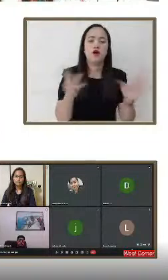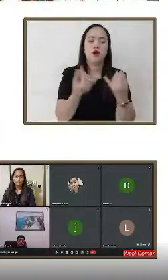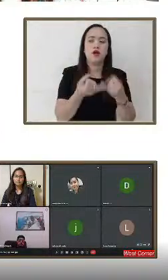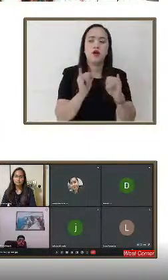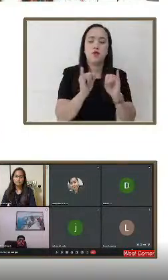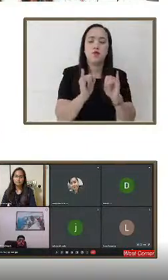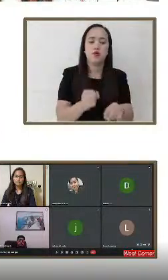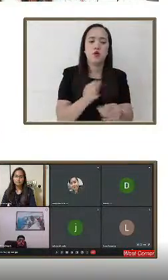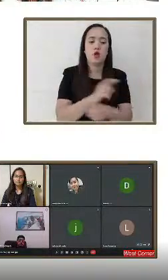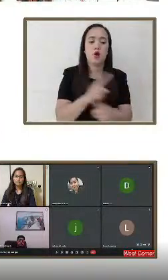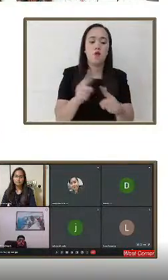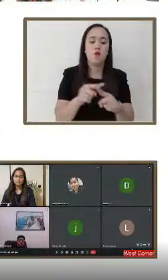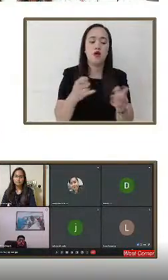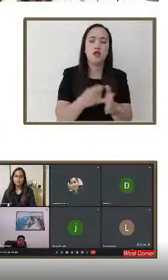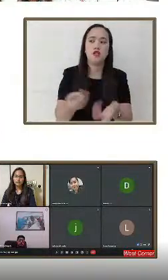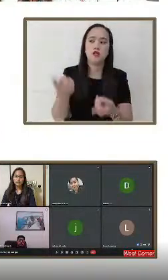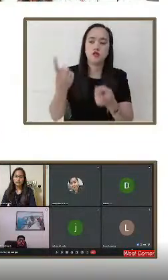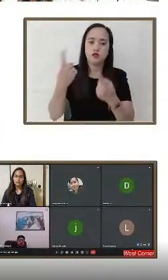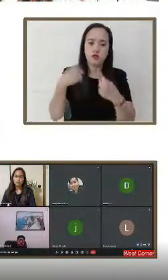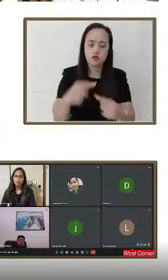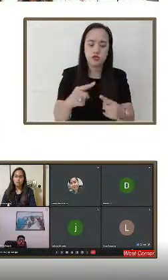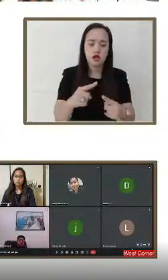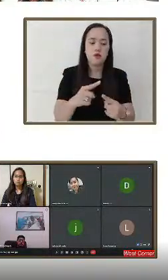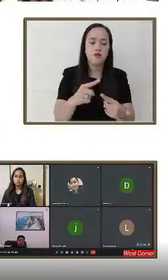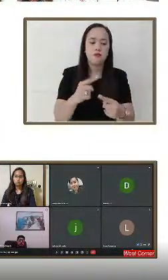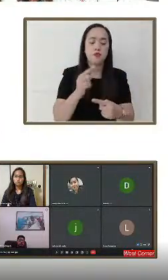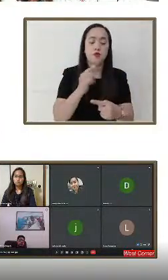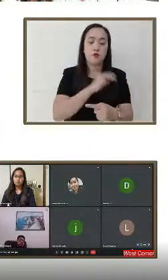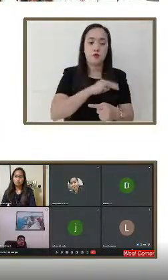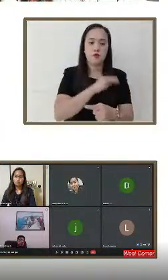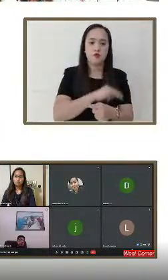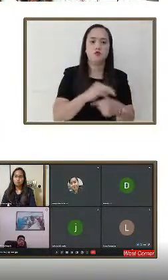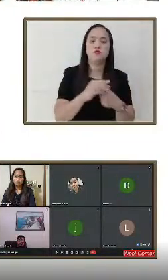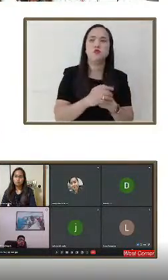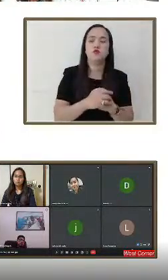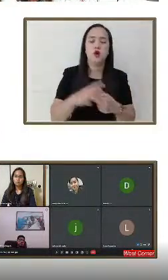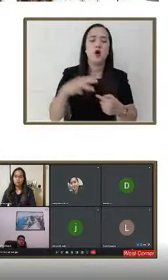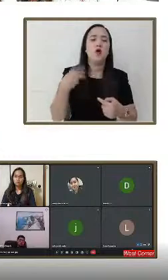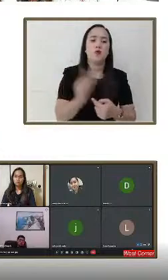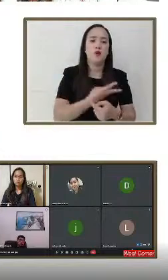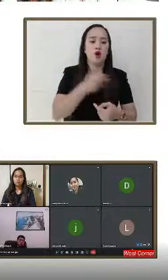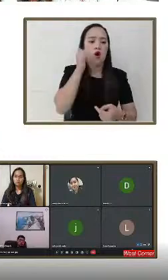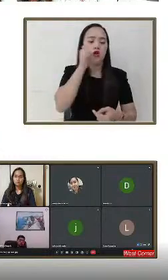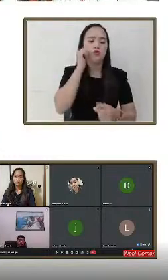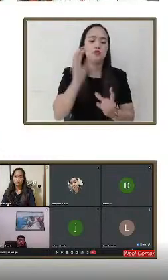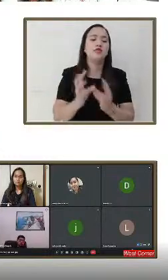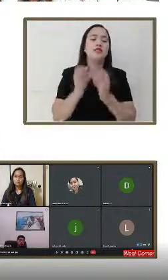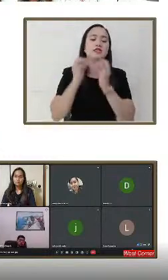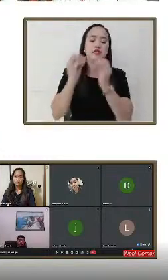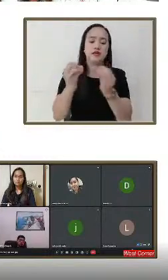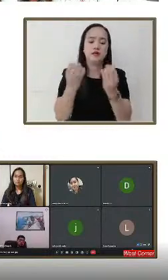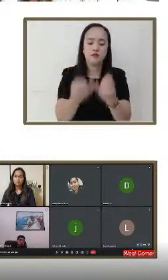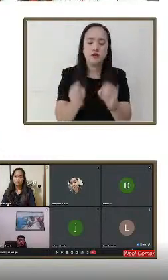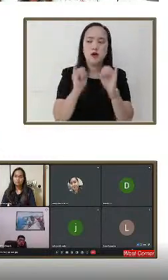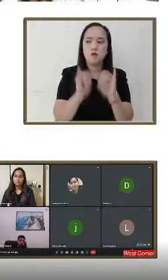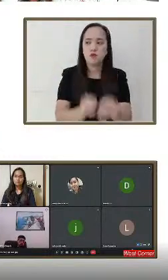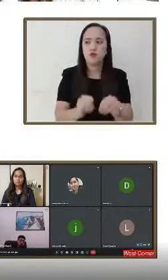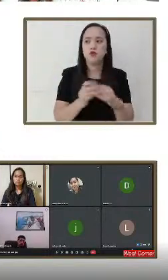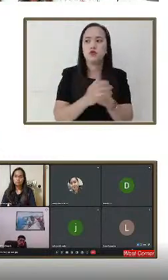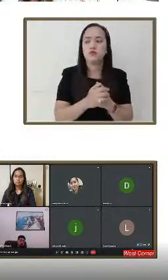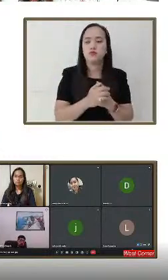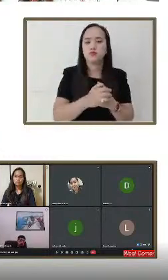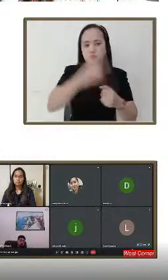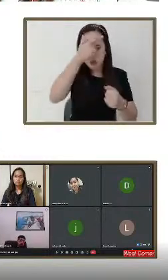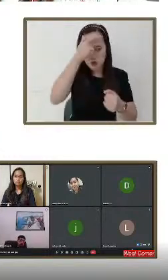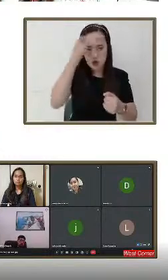Pagdating sa mission, I really mean business. Okay? It's so important, mga kapatid. Hindi lamang po natin alam kung sino mga nababago